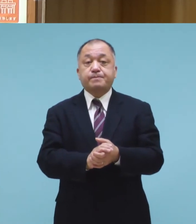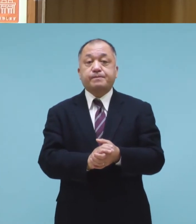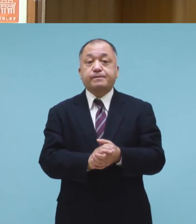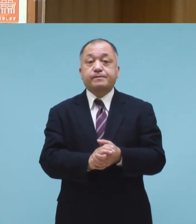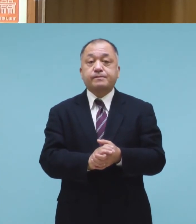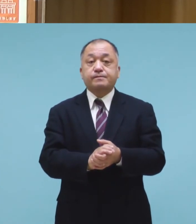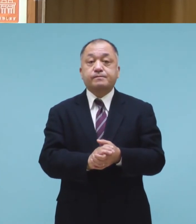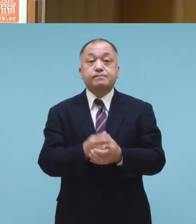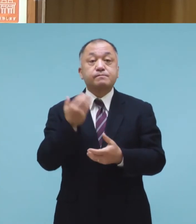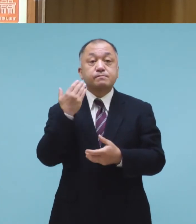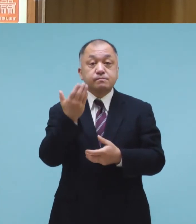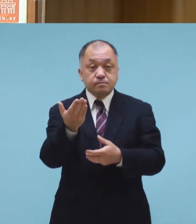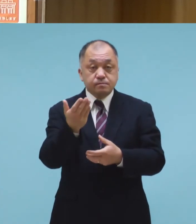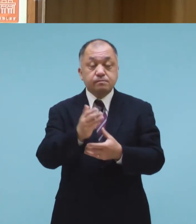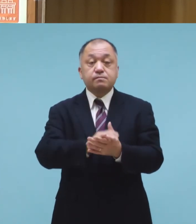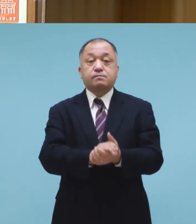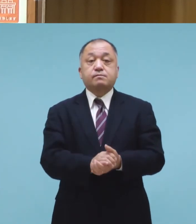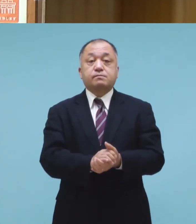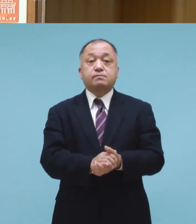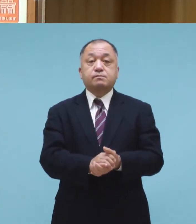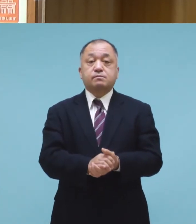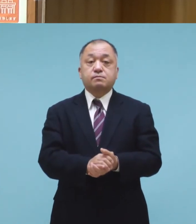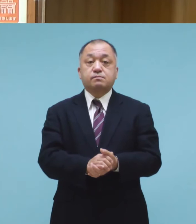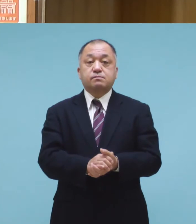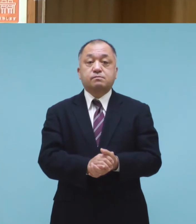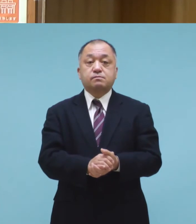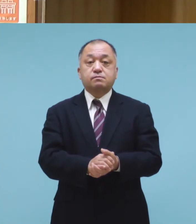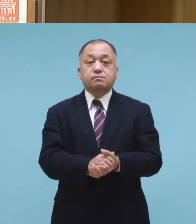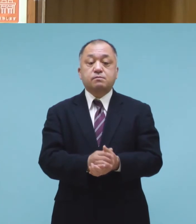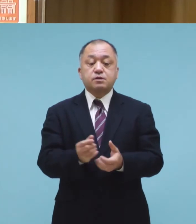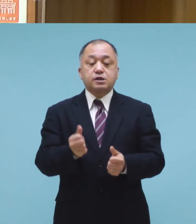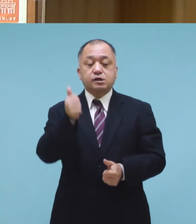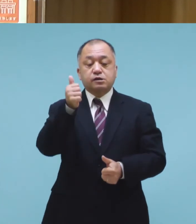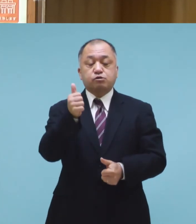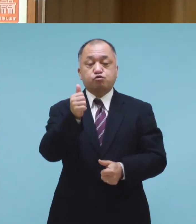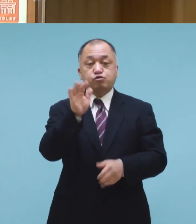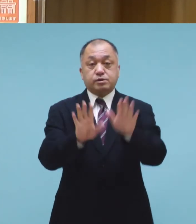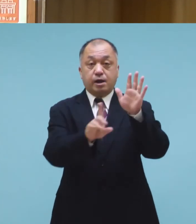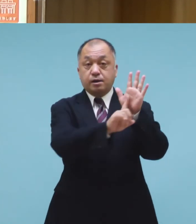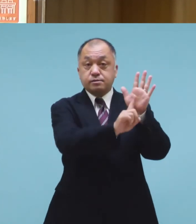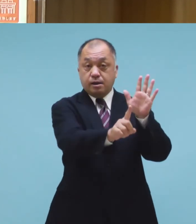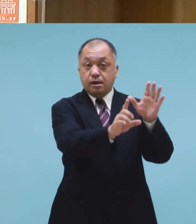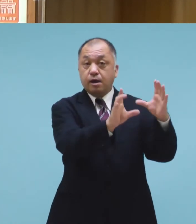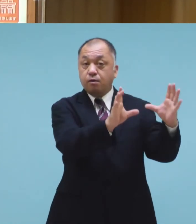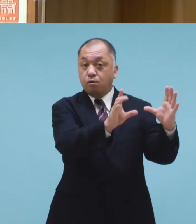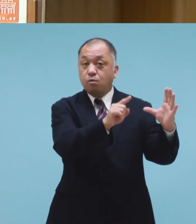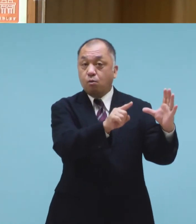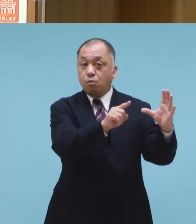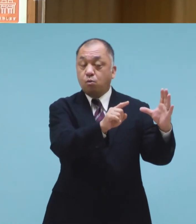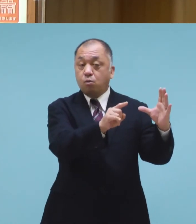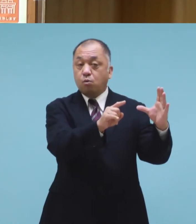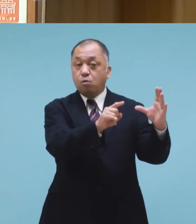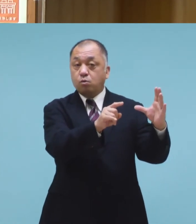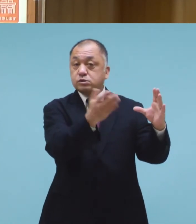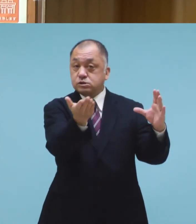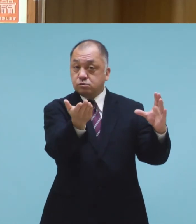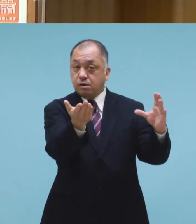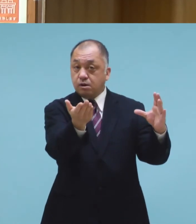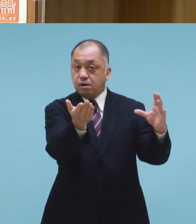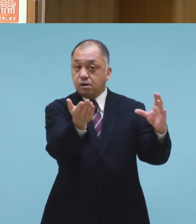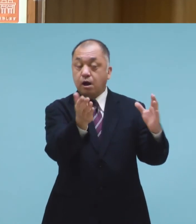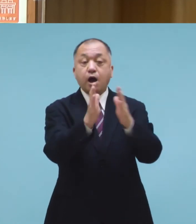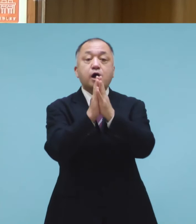重ねてになりますけど、この緊急事態宣言ですけど知事はあくまでその要請でありまして、